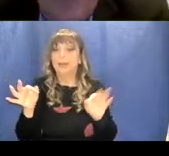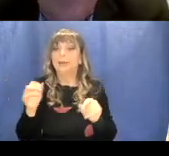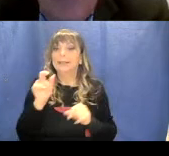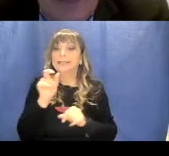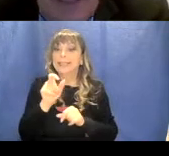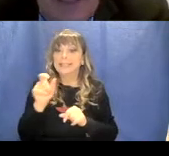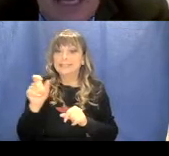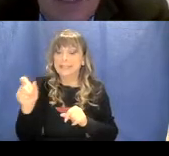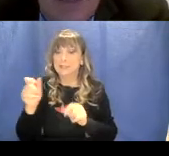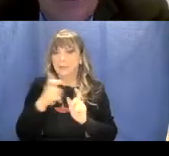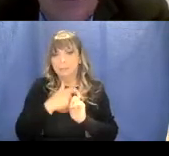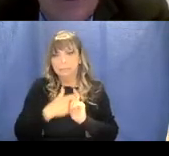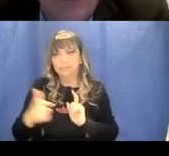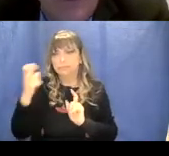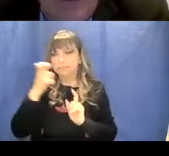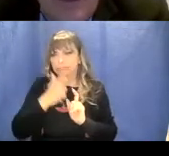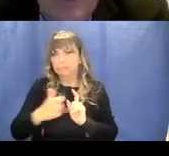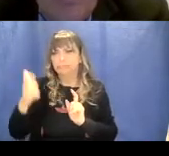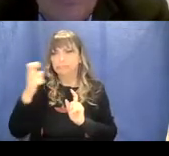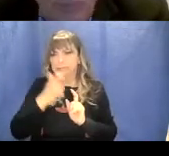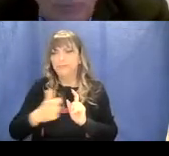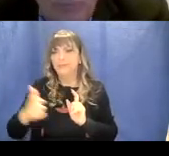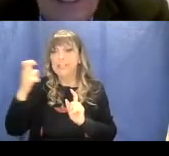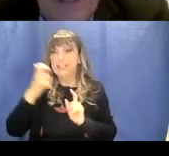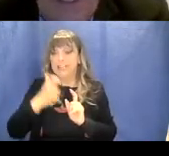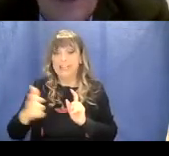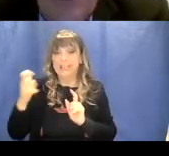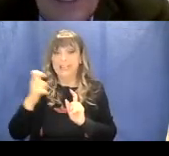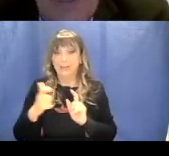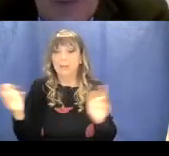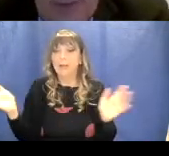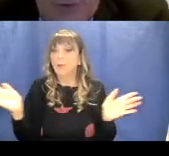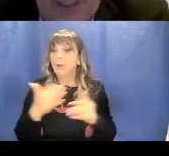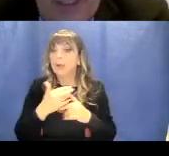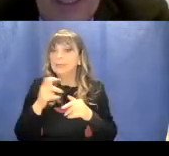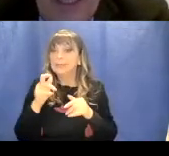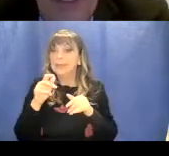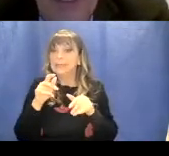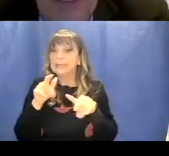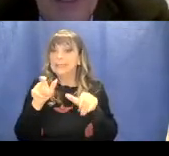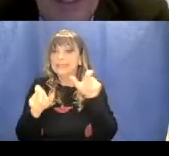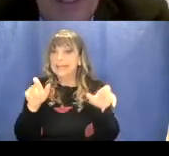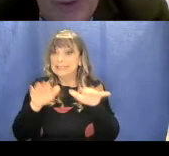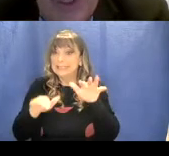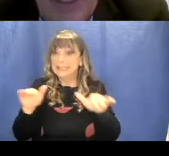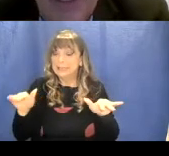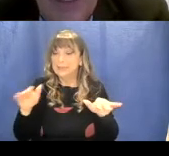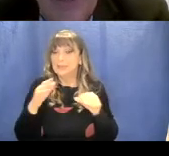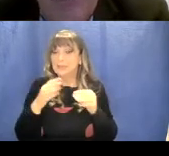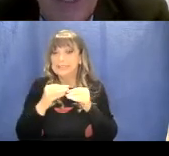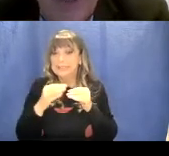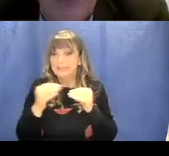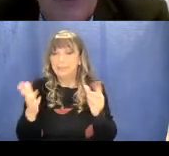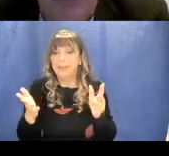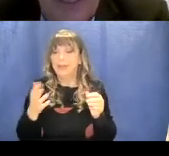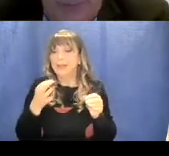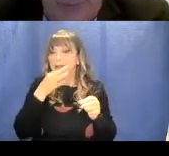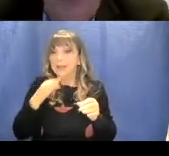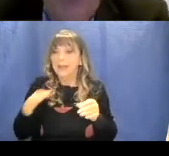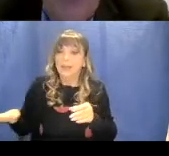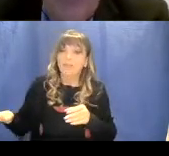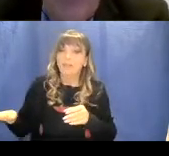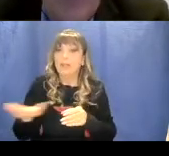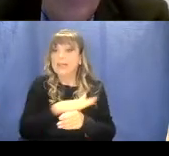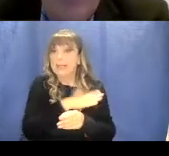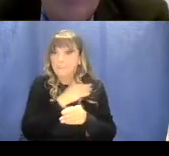infinite ma in qualunque tassellazione si faccia e riesce a riempire tutto il piano